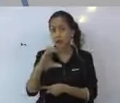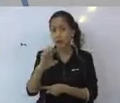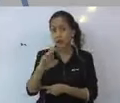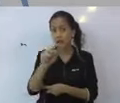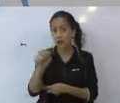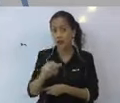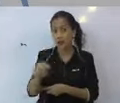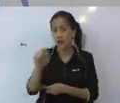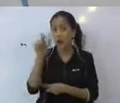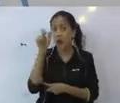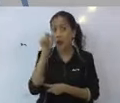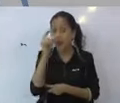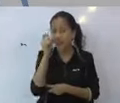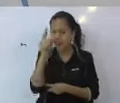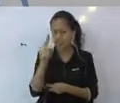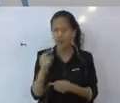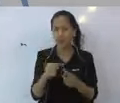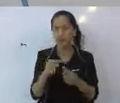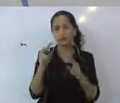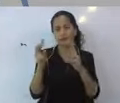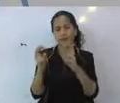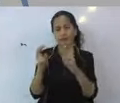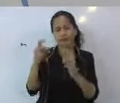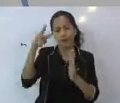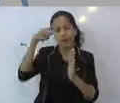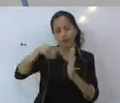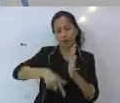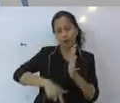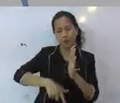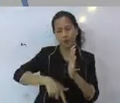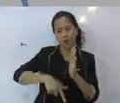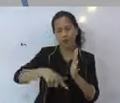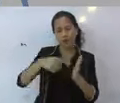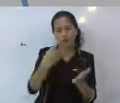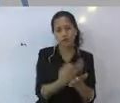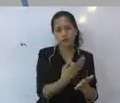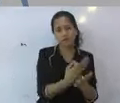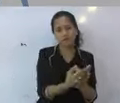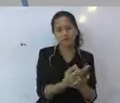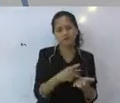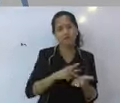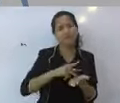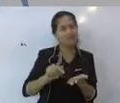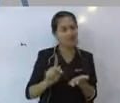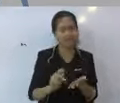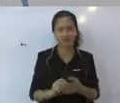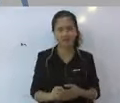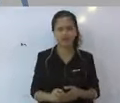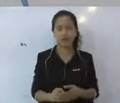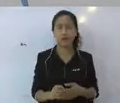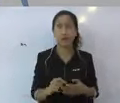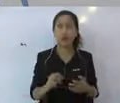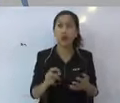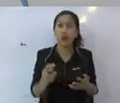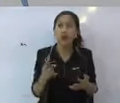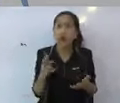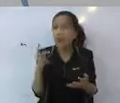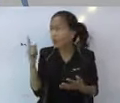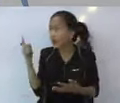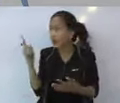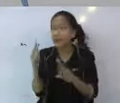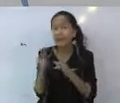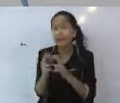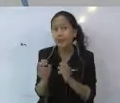o, low amount. or no. Diba nga sabi nga no. Ibig sabihin, kahit wala ito, you can have